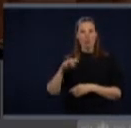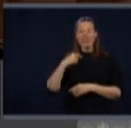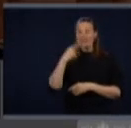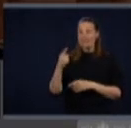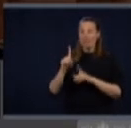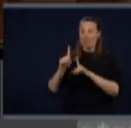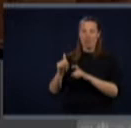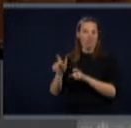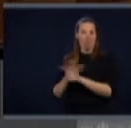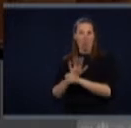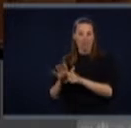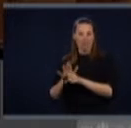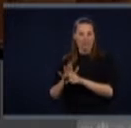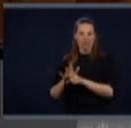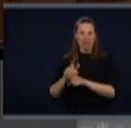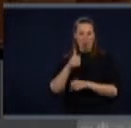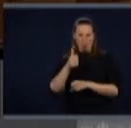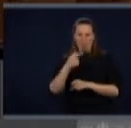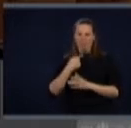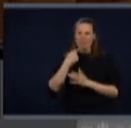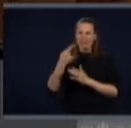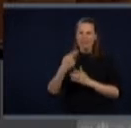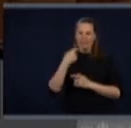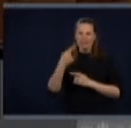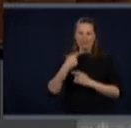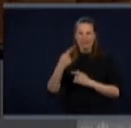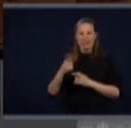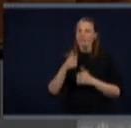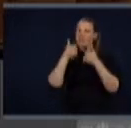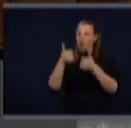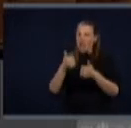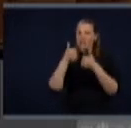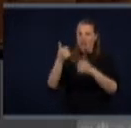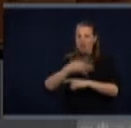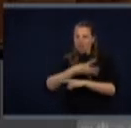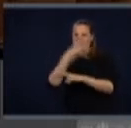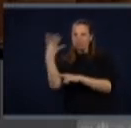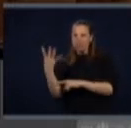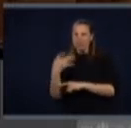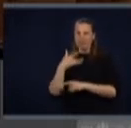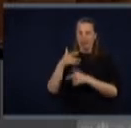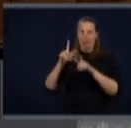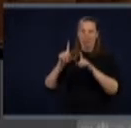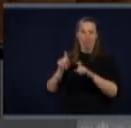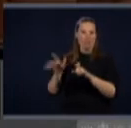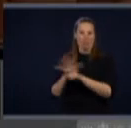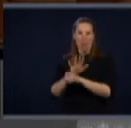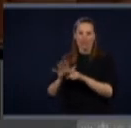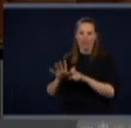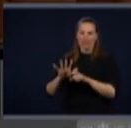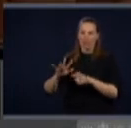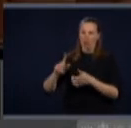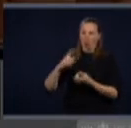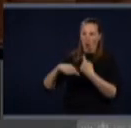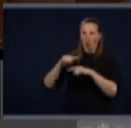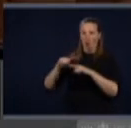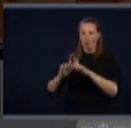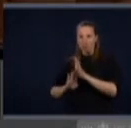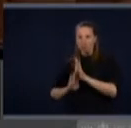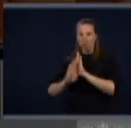va aller », ça ne me convainc pas. Si on lève le confinement et qu'on n'est pas capable de tester massivement, il va y avoir de nouvelles infections. Le feu va prendre. Depuis le début, on est en